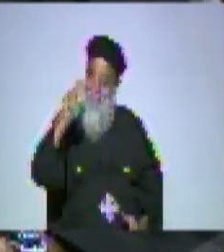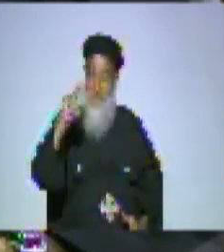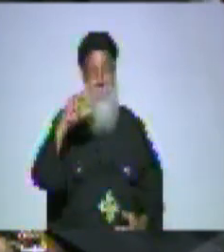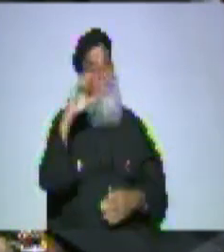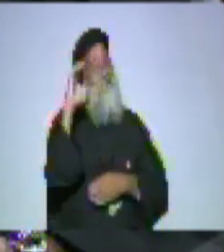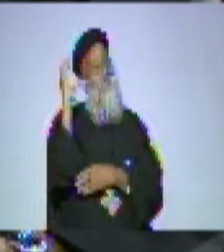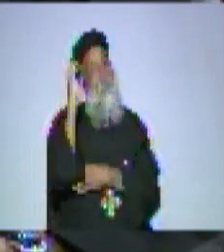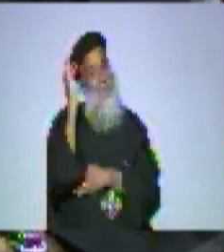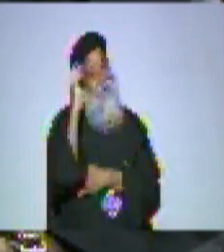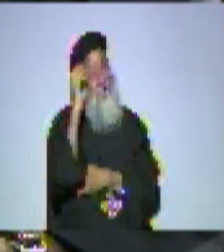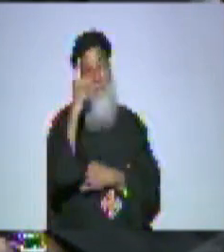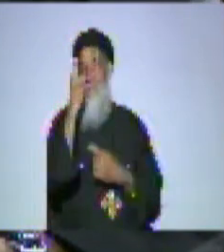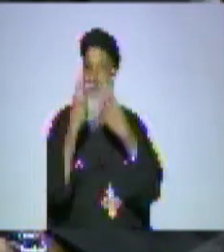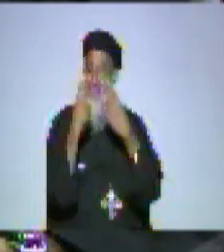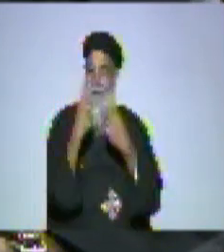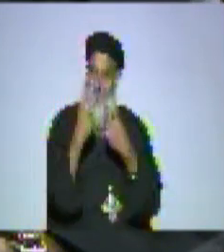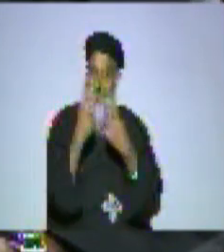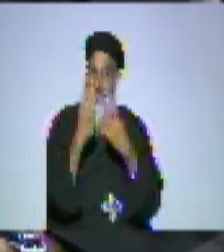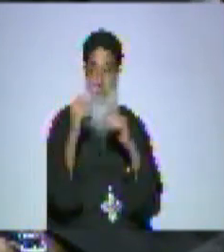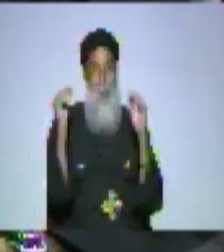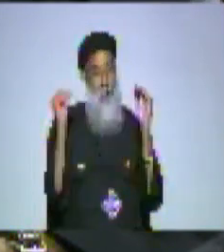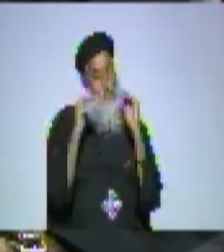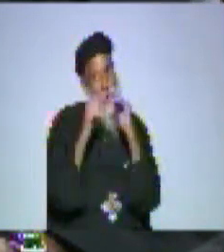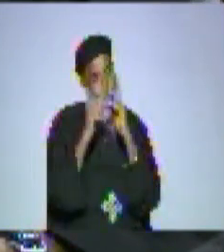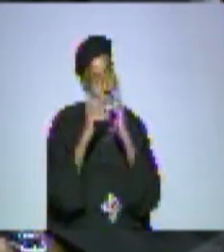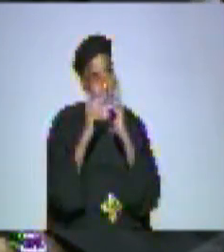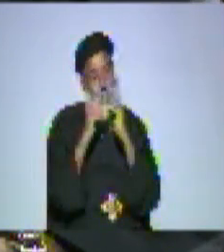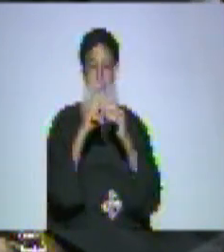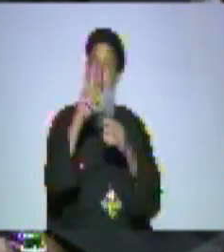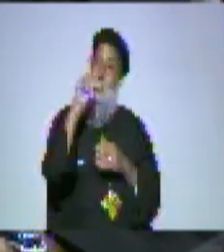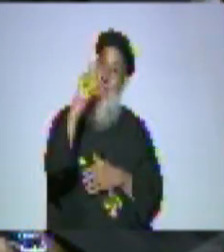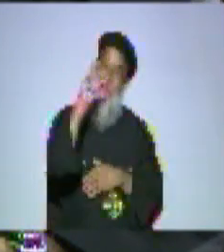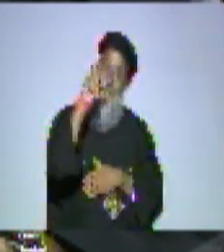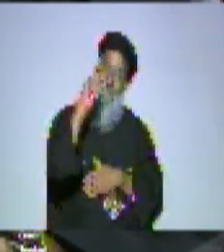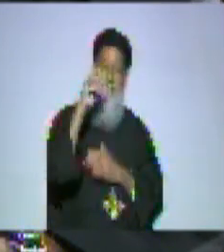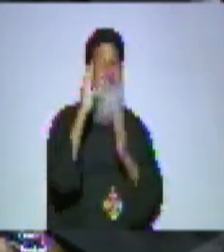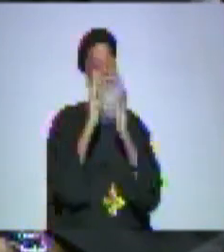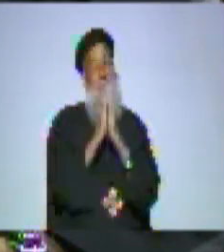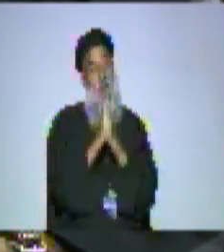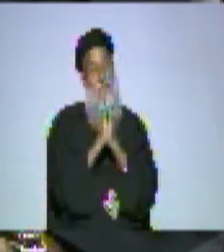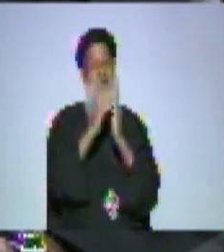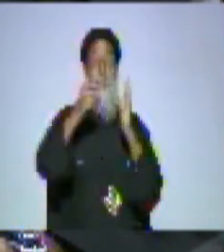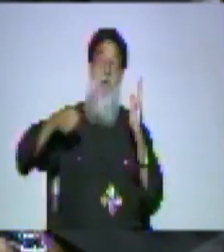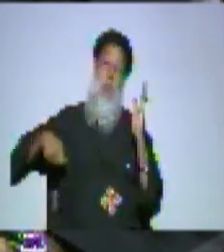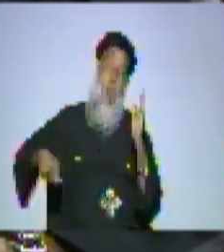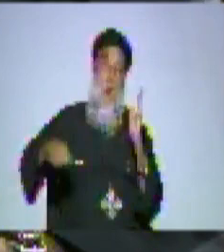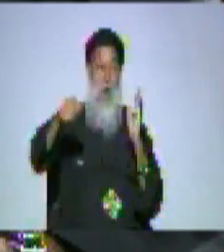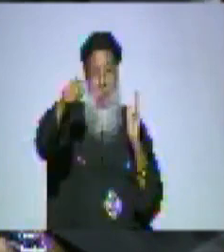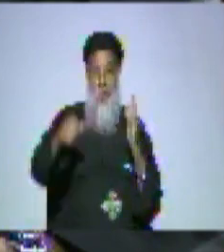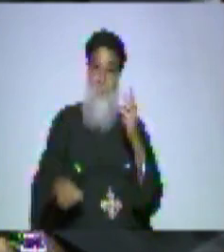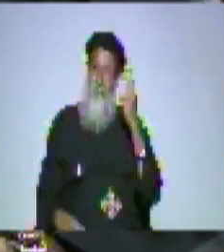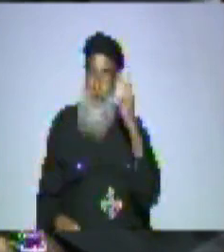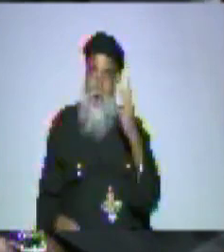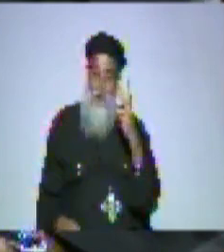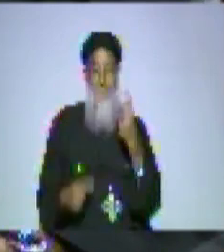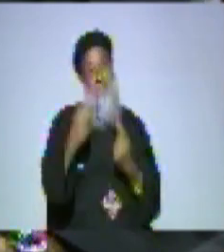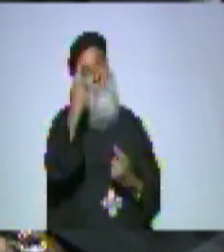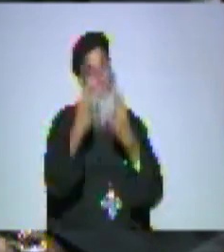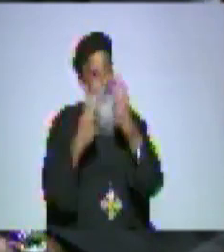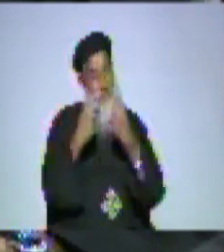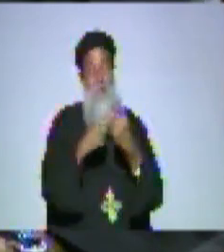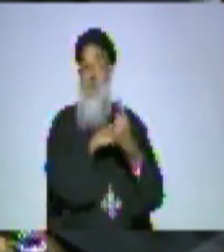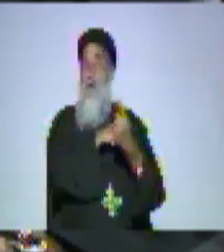الانسان نصلي وقت من الاوقات للمياه مياه النهر ان يصلي وقت للزروع والعشب